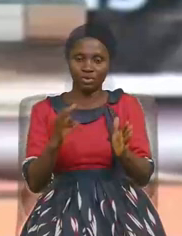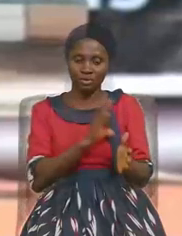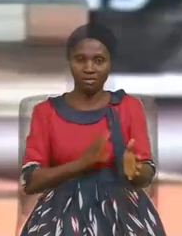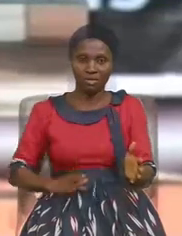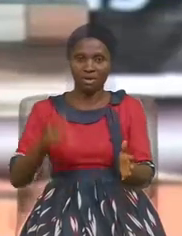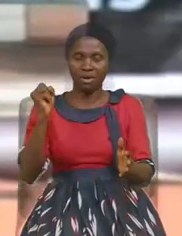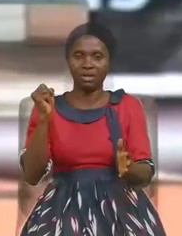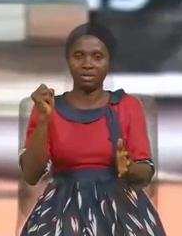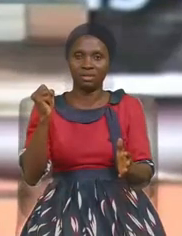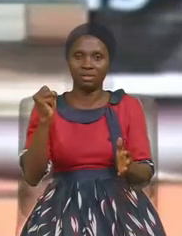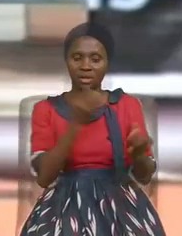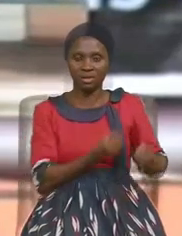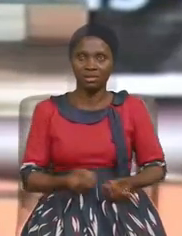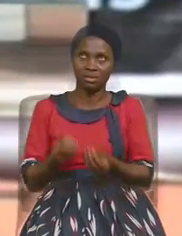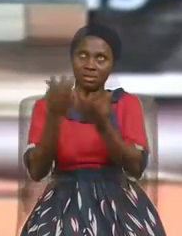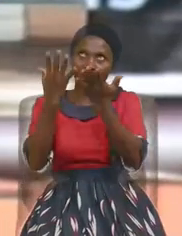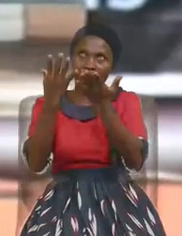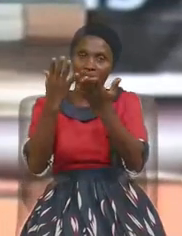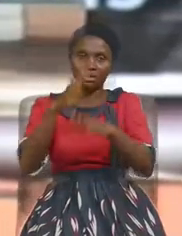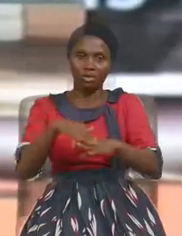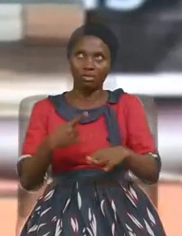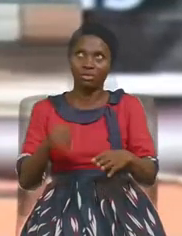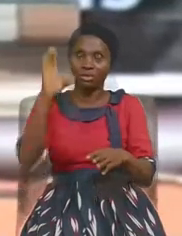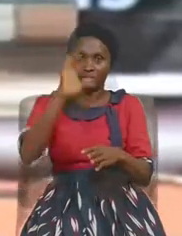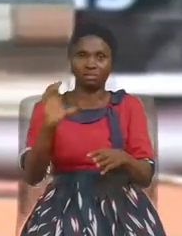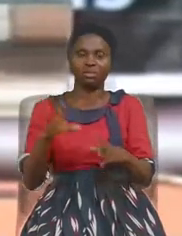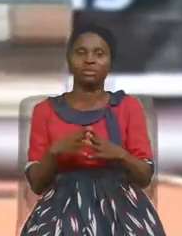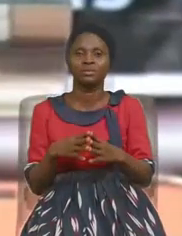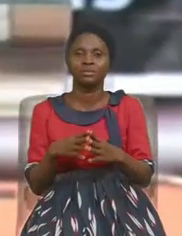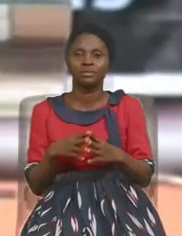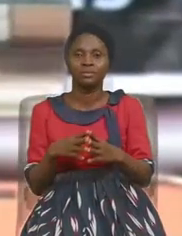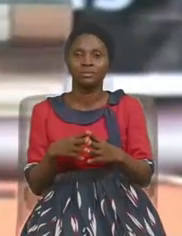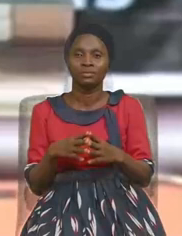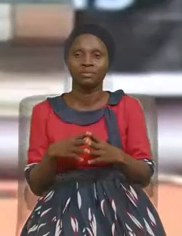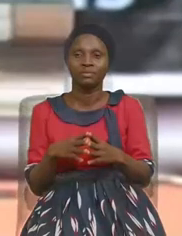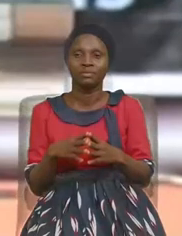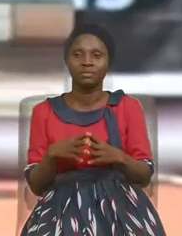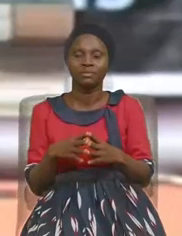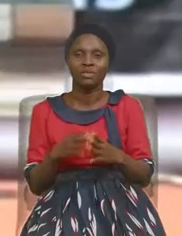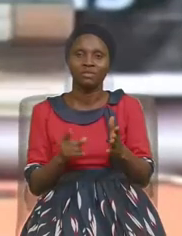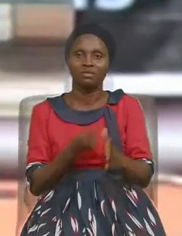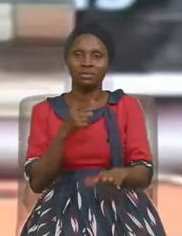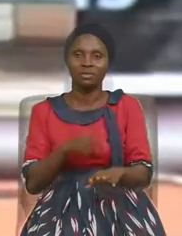Christ sur la croix. Rappelez-vous, la première fois,